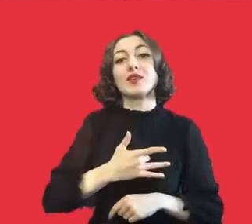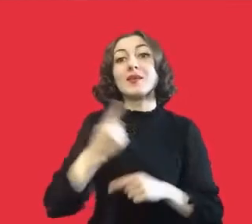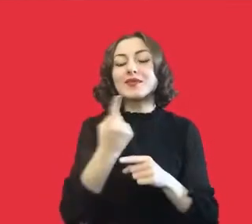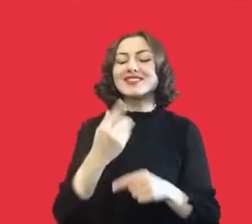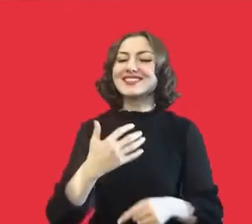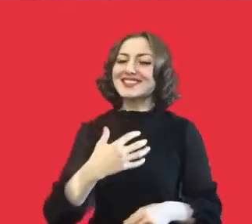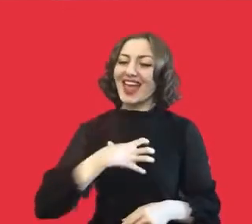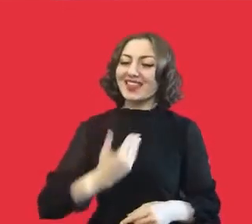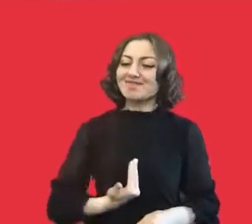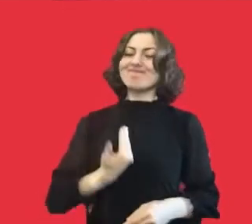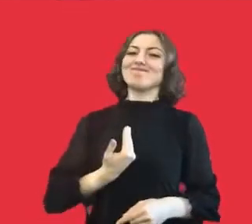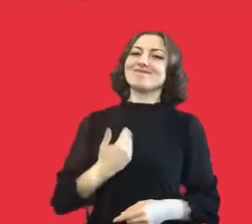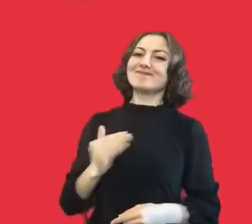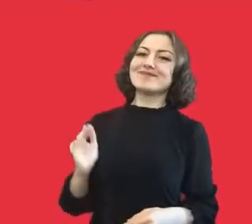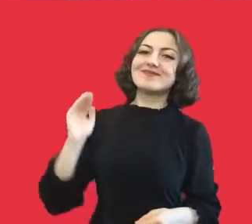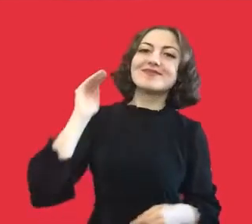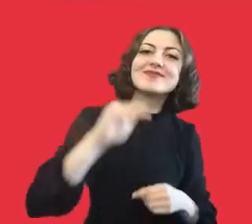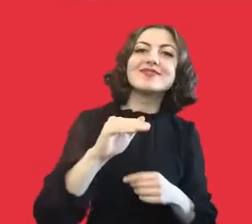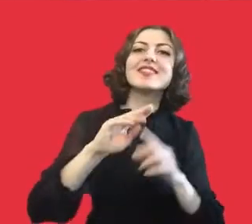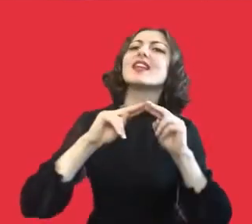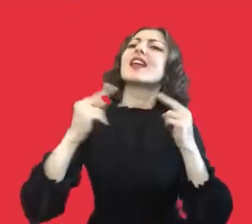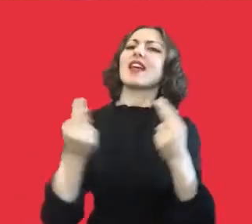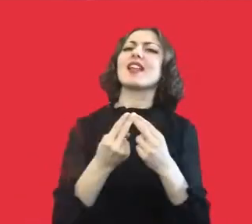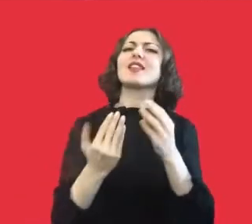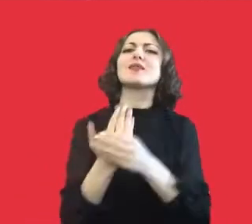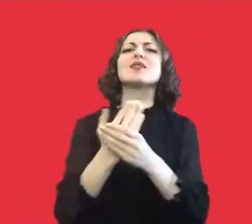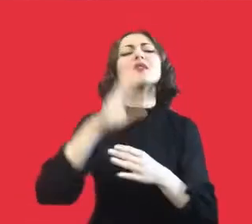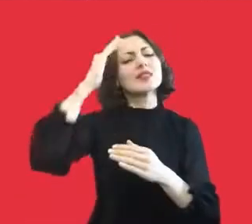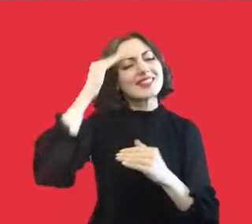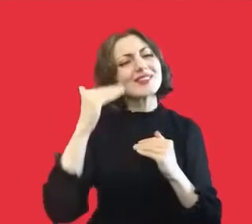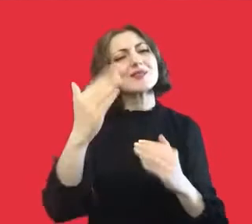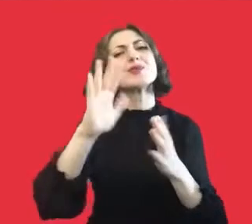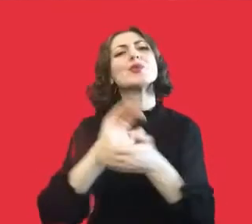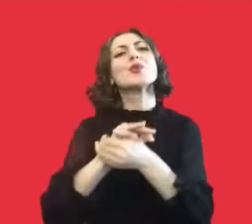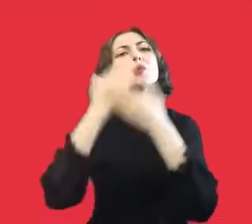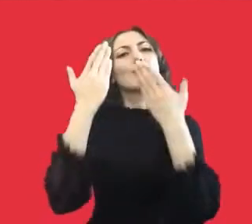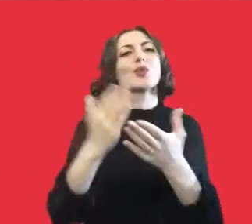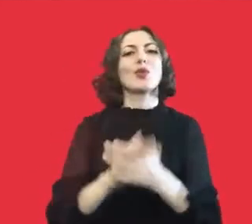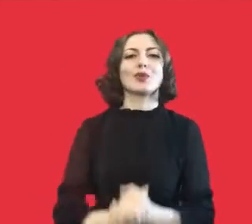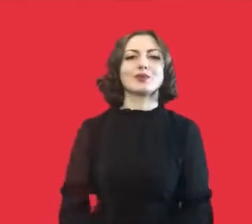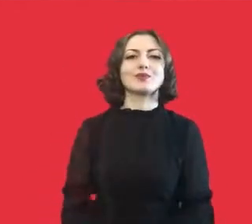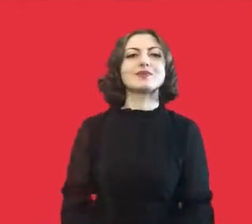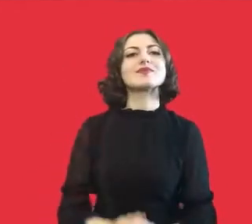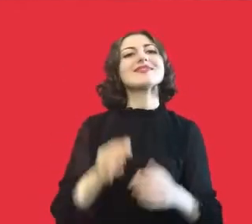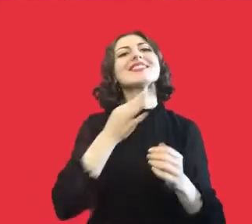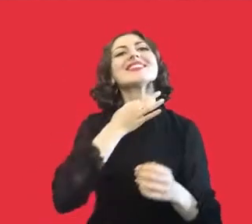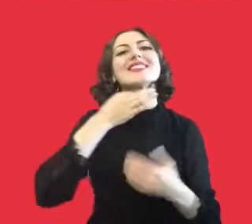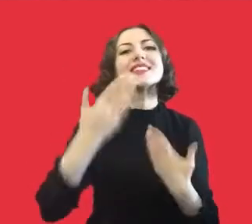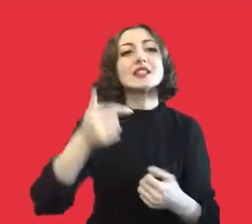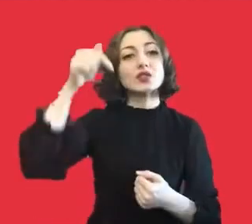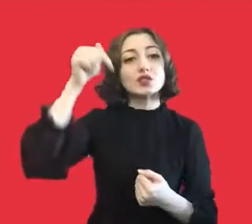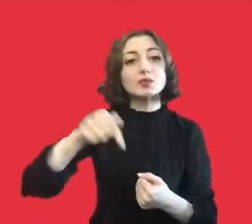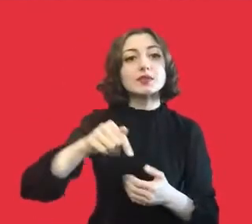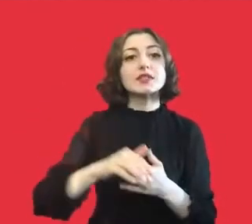çalışan dünyanın bütün iyi kalpli gönüllerini selamlıyorum ve günlerini kutluyorum. Kesinlikle sağ olun efendim. Şimdi bizi